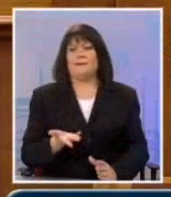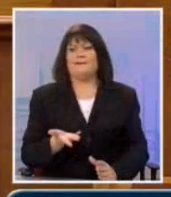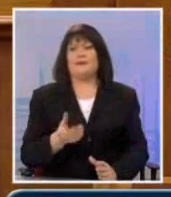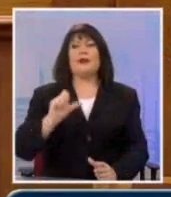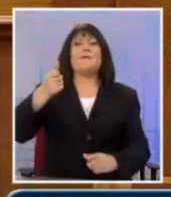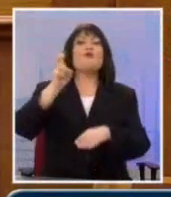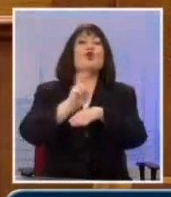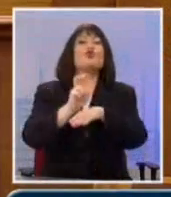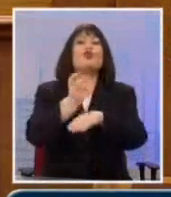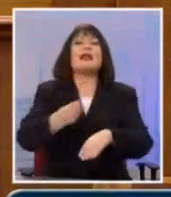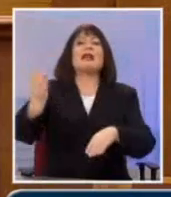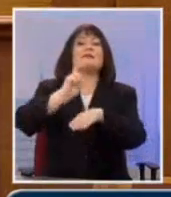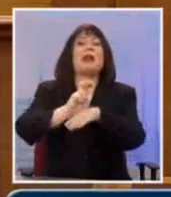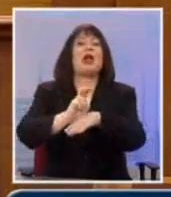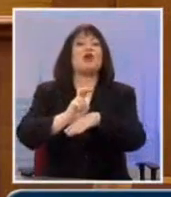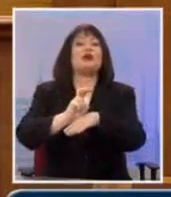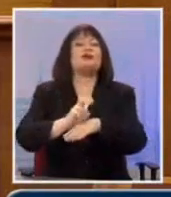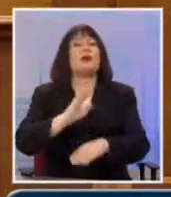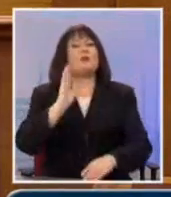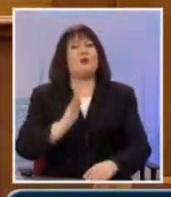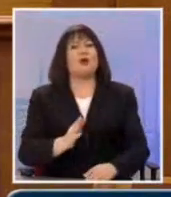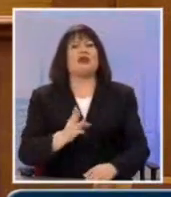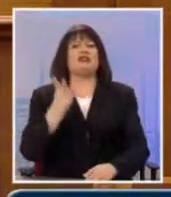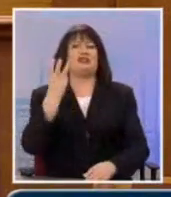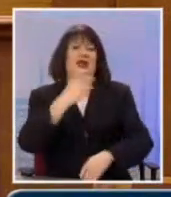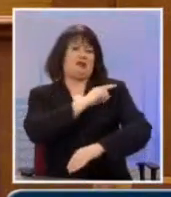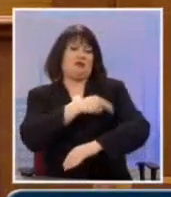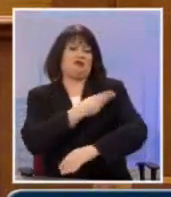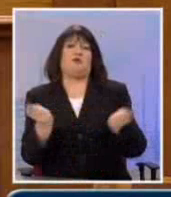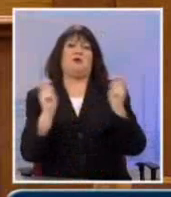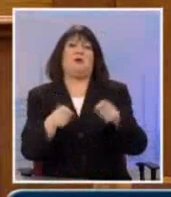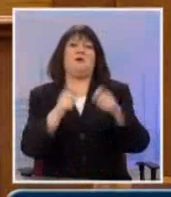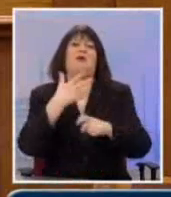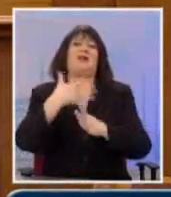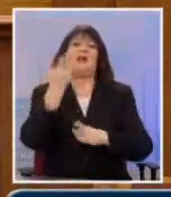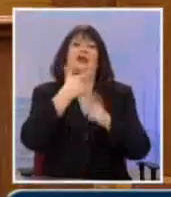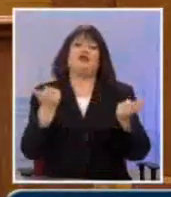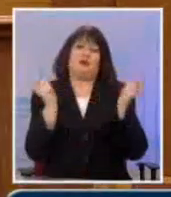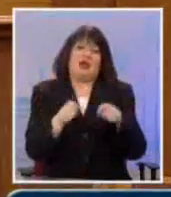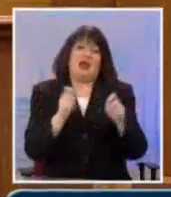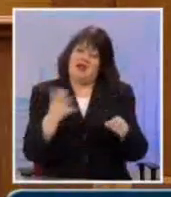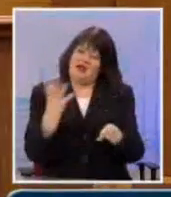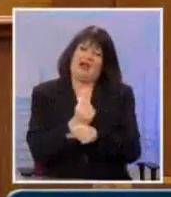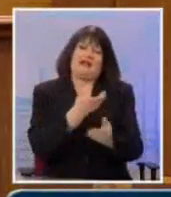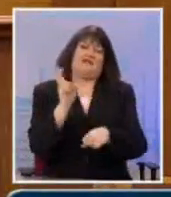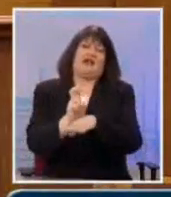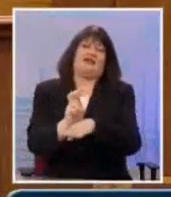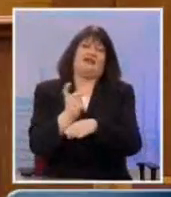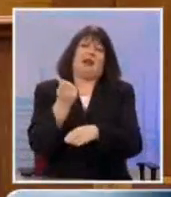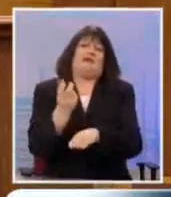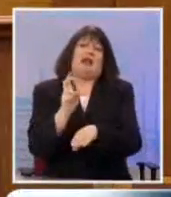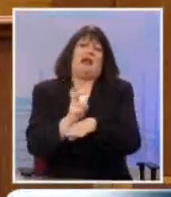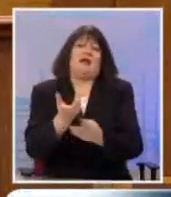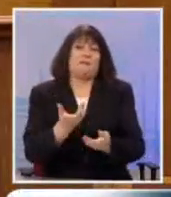πρωτογενή πλεονάσματα, στο κάτω-κάτω μπορεί να κλείσετε και άλλα 30 νοσοκομεία και 15 σχολεία και θα το κάνετε. Εμείς αμφισβητούμε